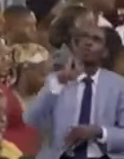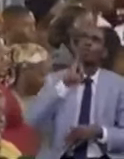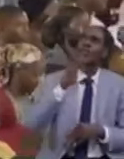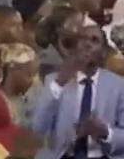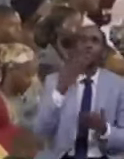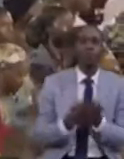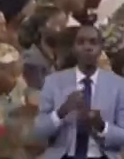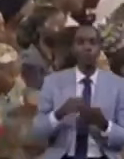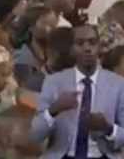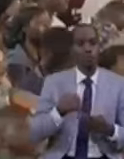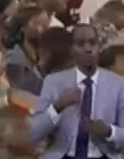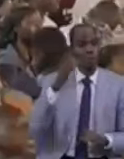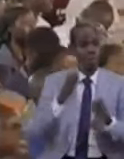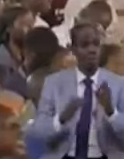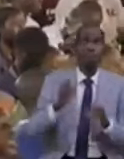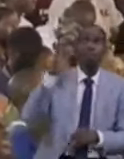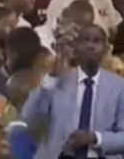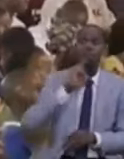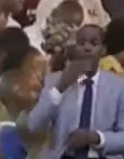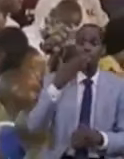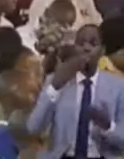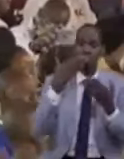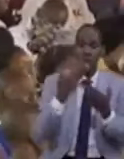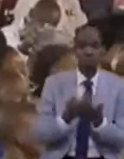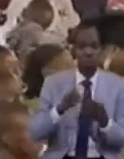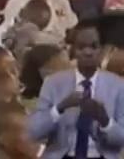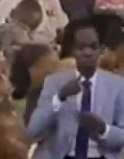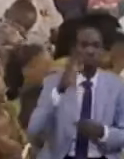envers toi il va ôter la